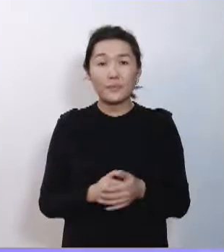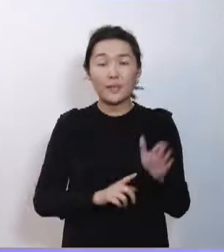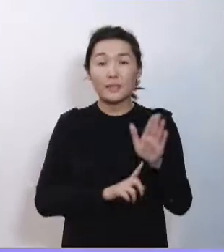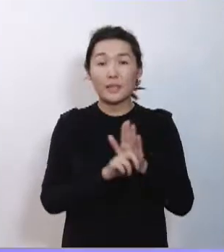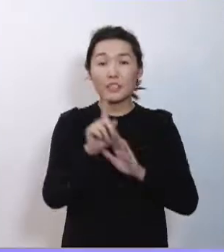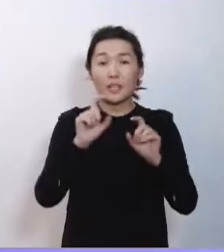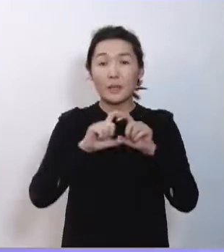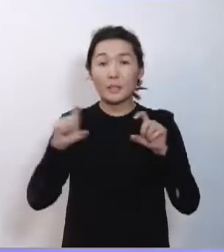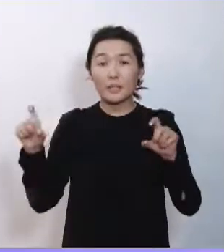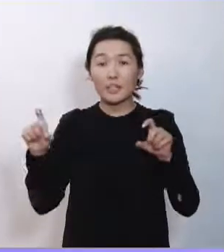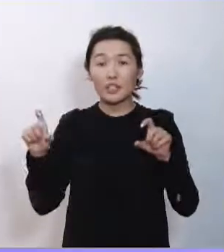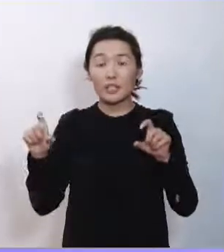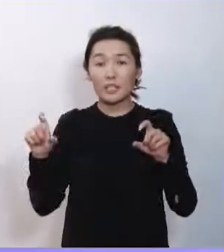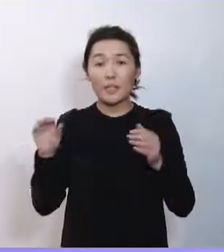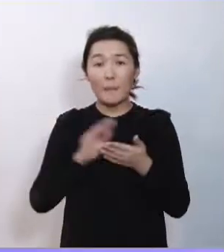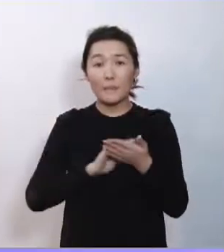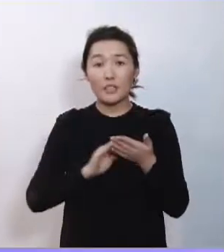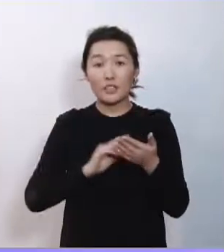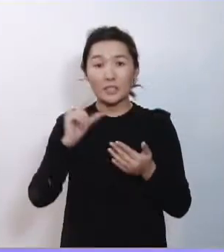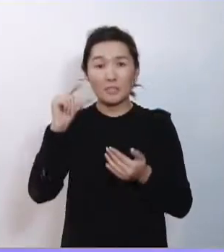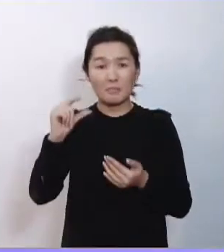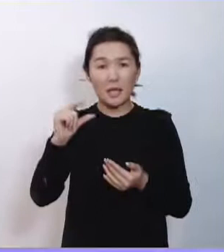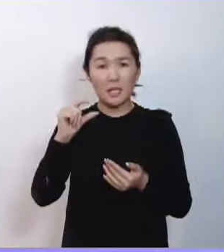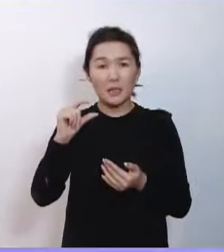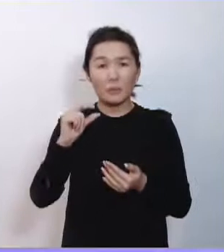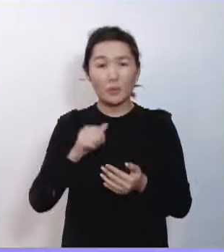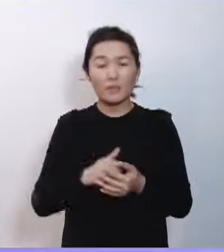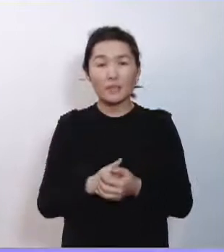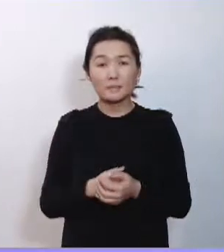Начало предложения пишется с маленькой буквы.